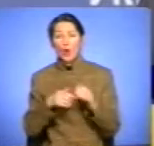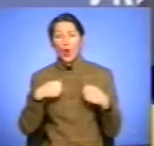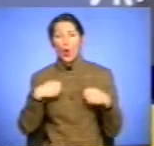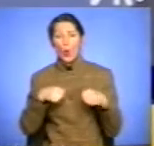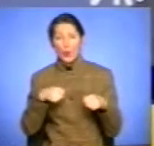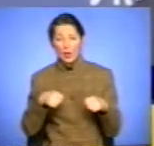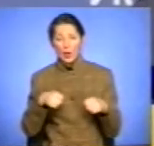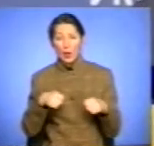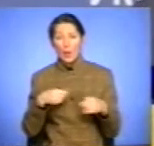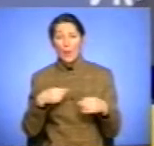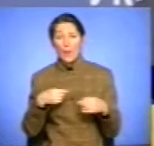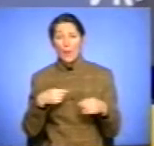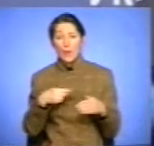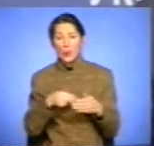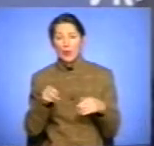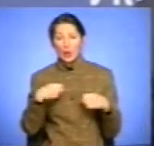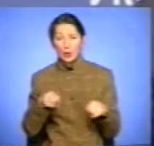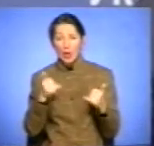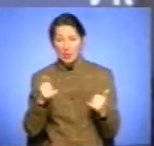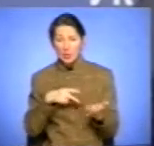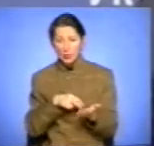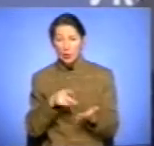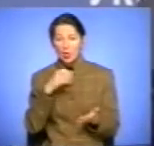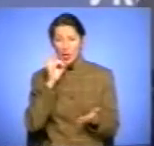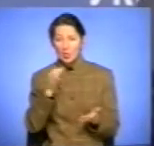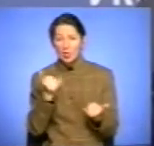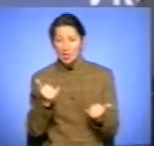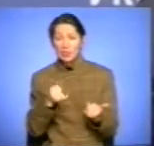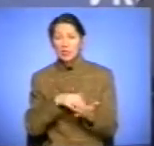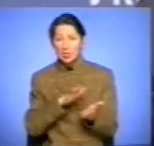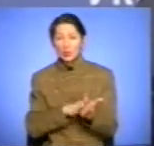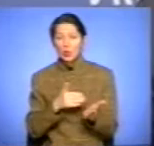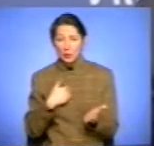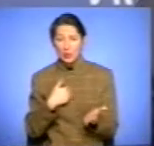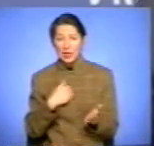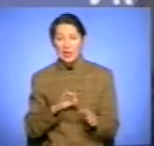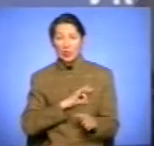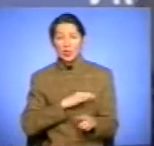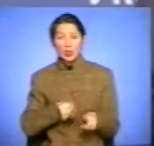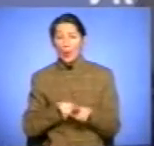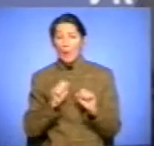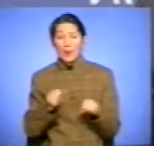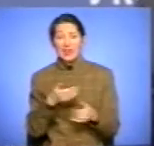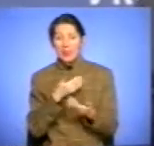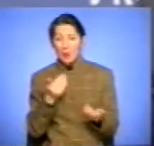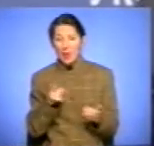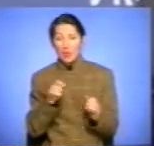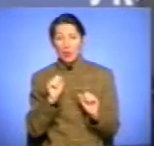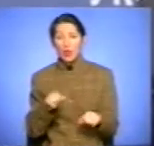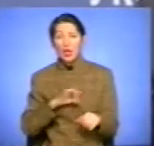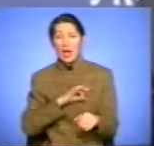приходить до цього нотаріуса сказати тепер мені зареєструватись такого права немає він може реєструвати тільки на